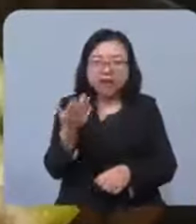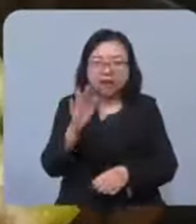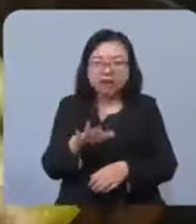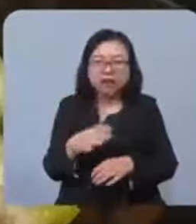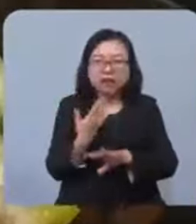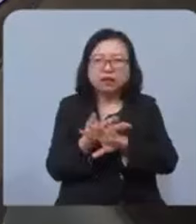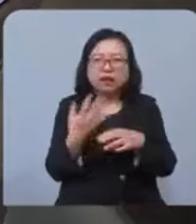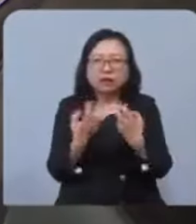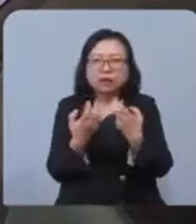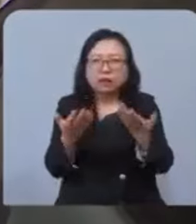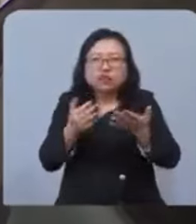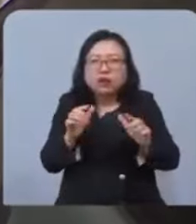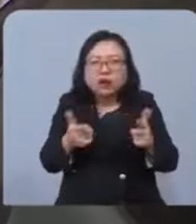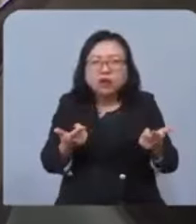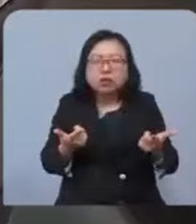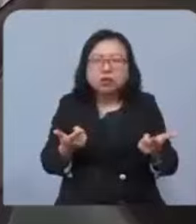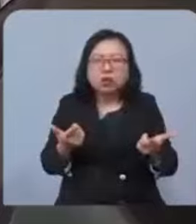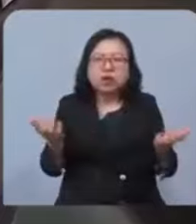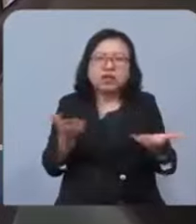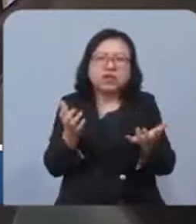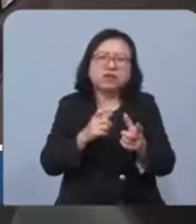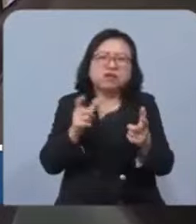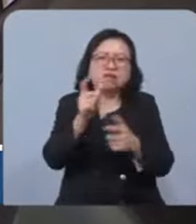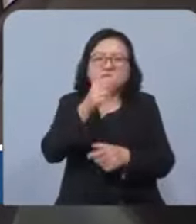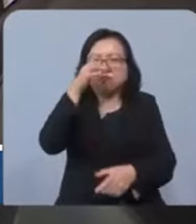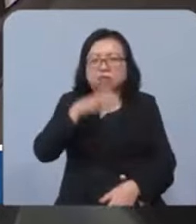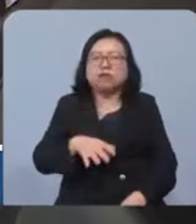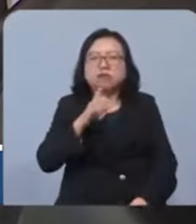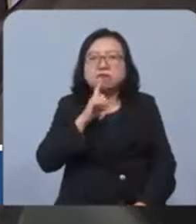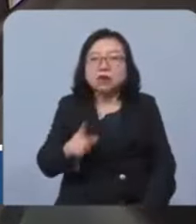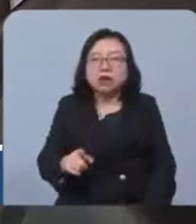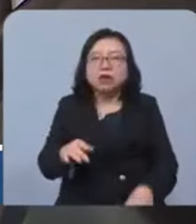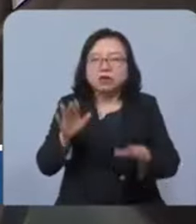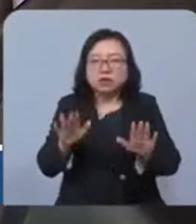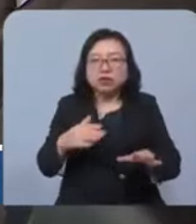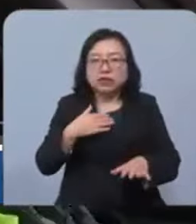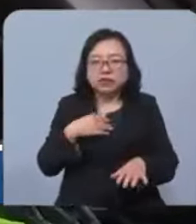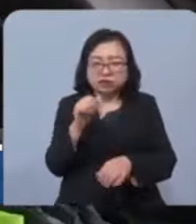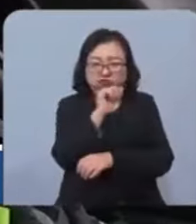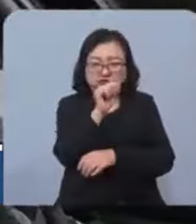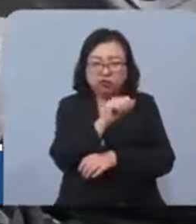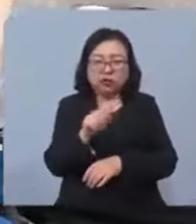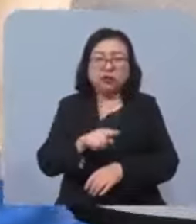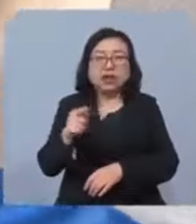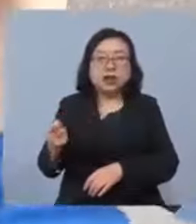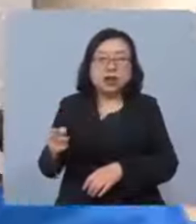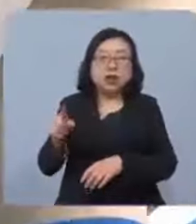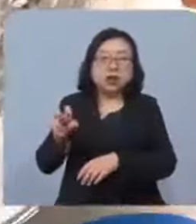말합니다. 저는 지금 쓰레기 수거 차량 조수석에 앉아 있는데요.